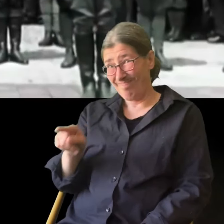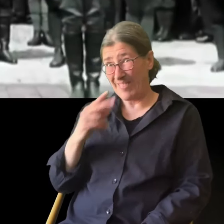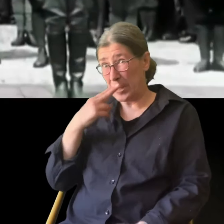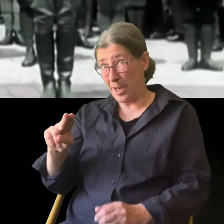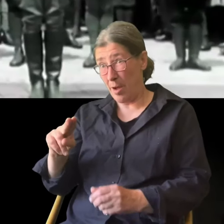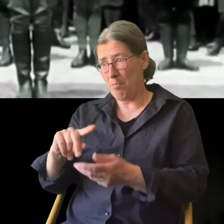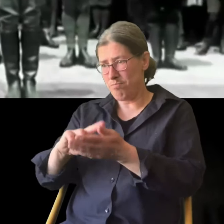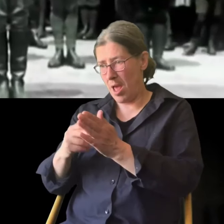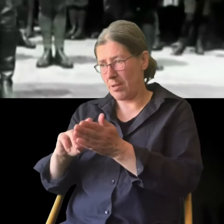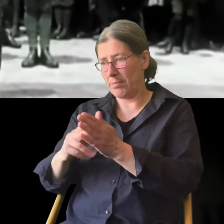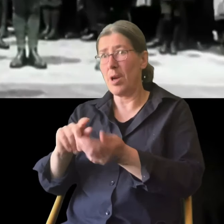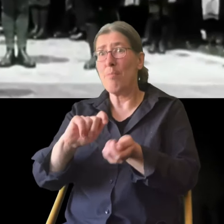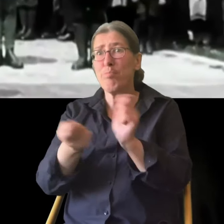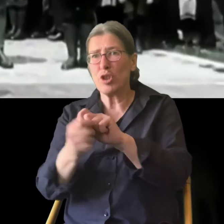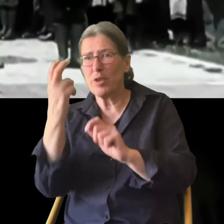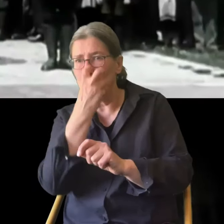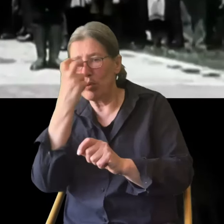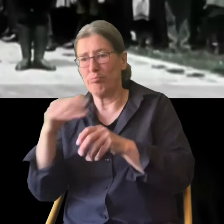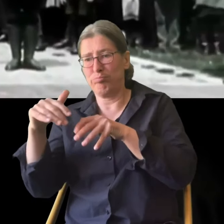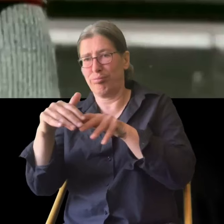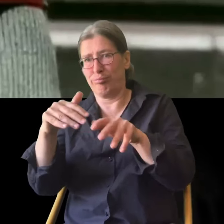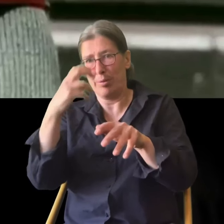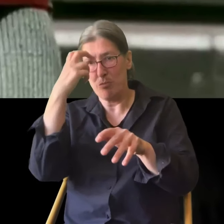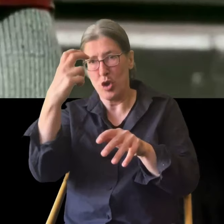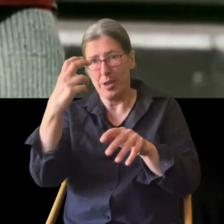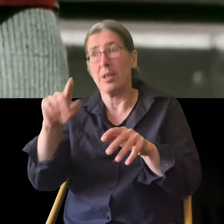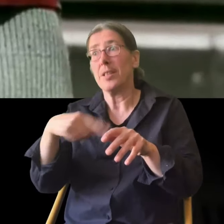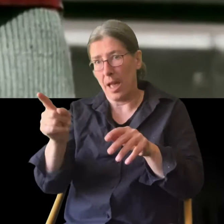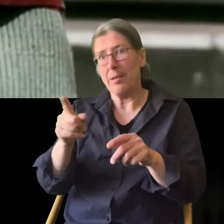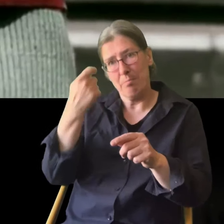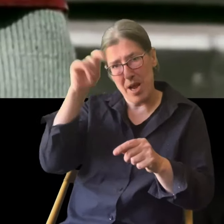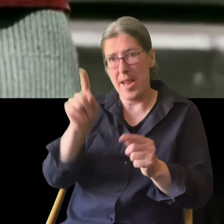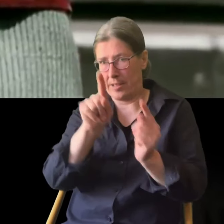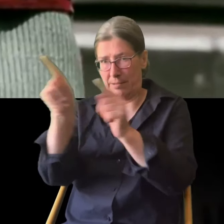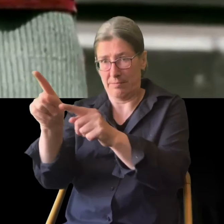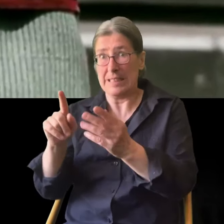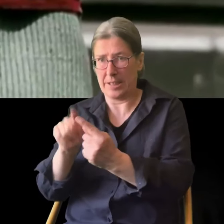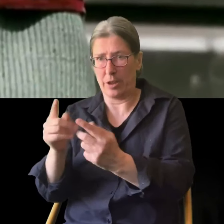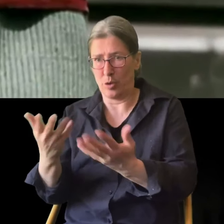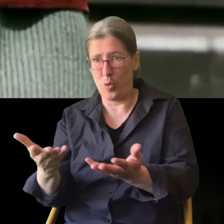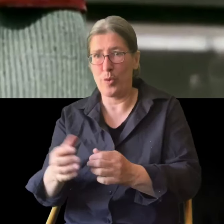Er plant einen Putschversuch mit einem Marsch auf München und anschließend nach Berlin.